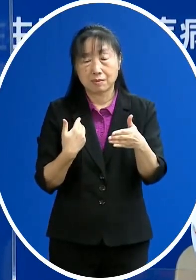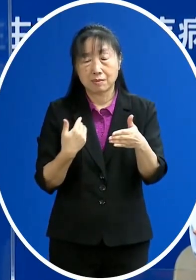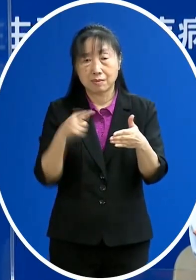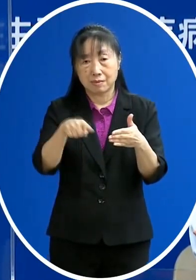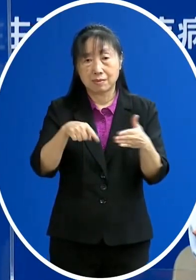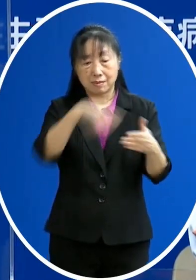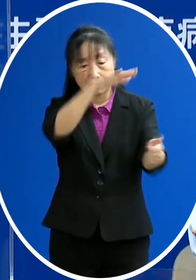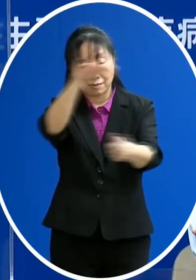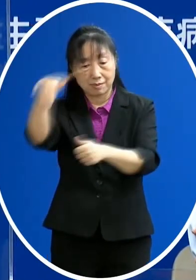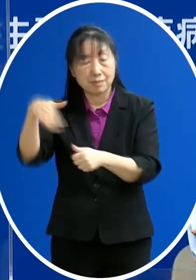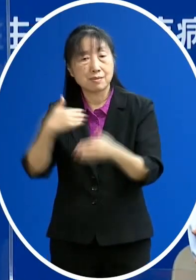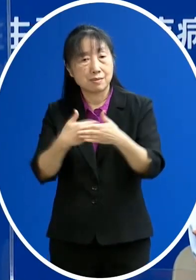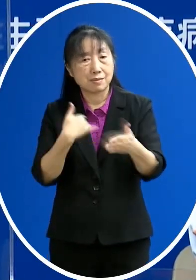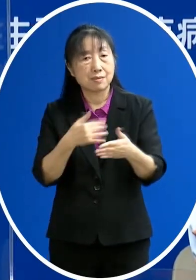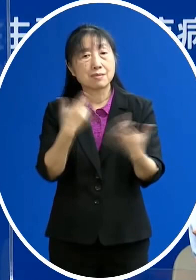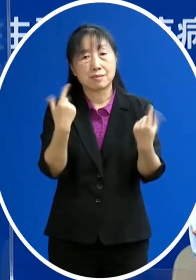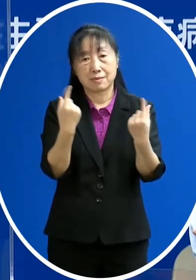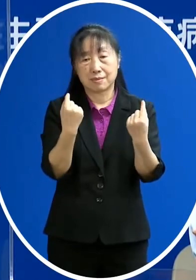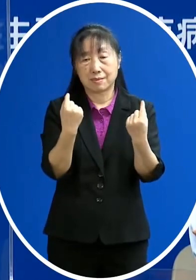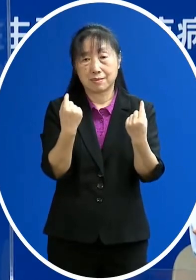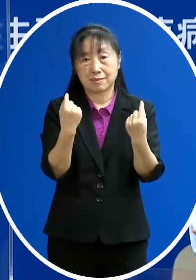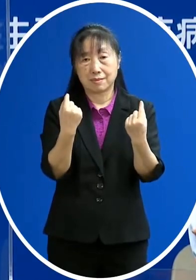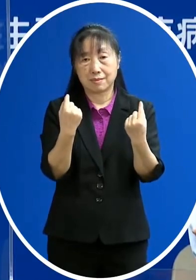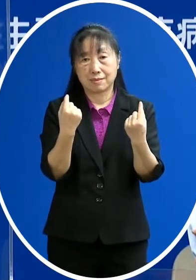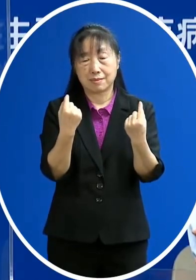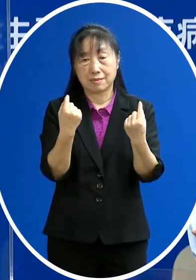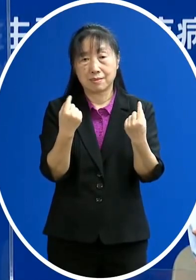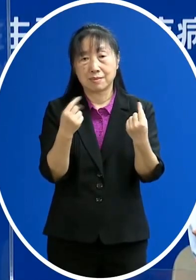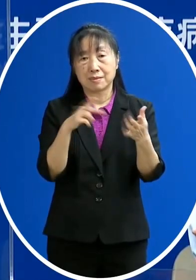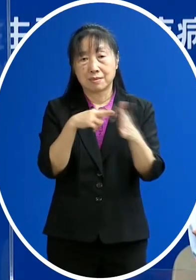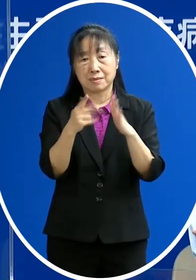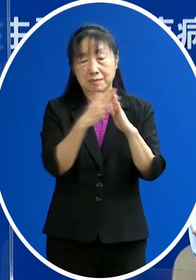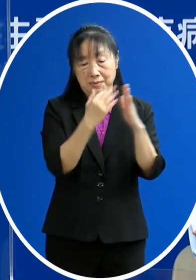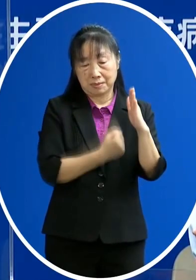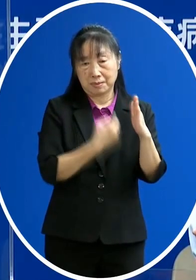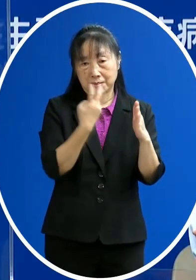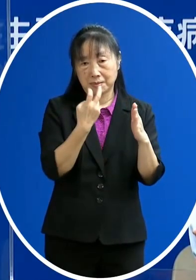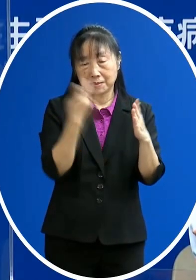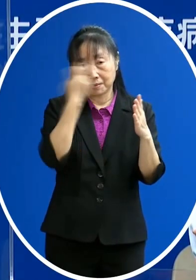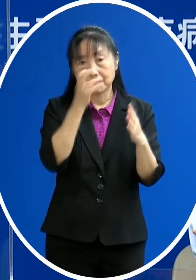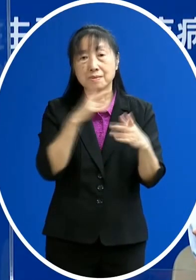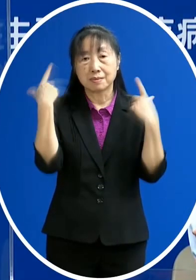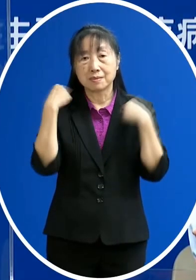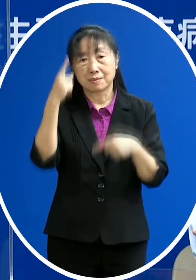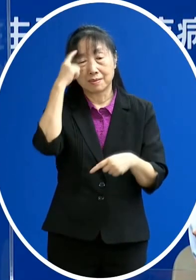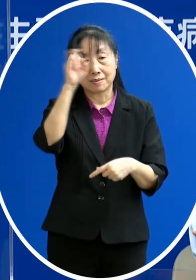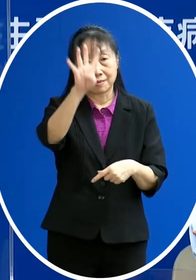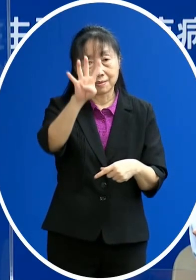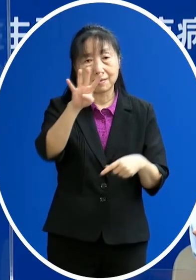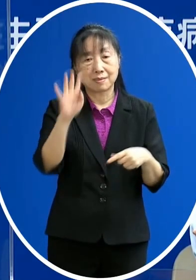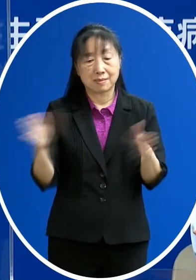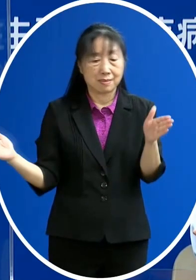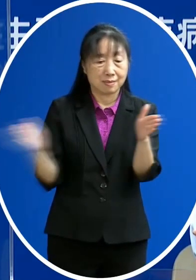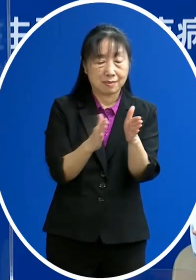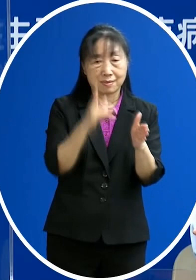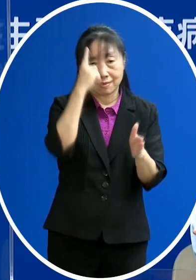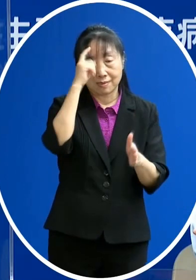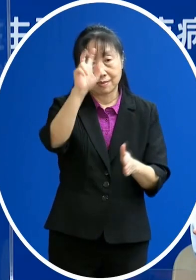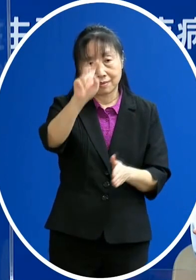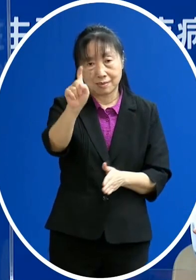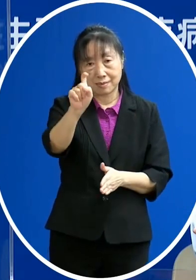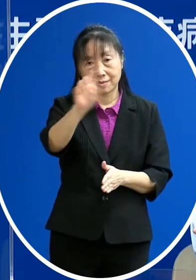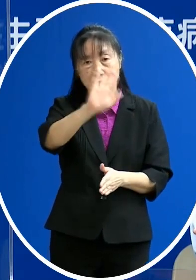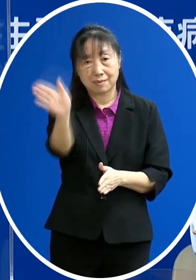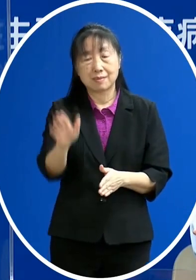者，那一样病童，哈，跟这个居家检疫从14天缩为10天，哦，